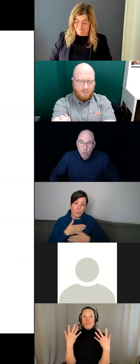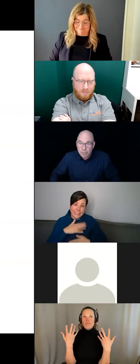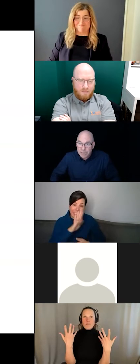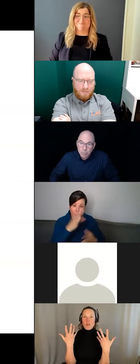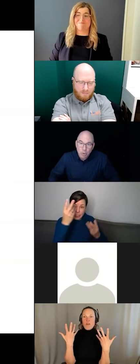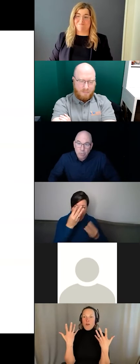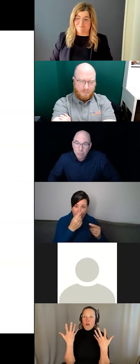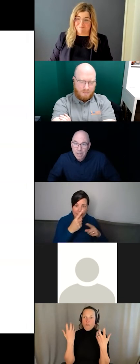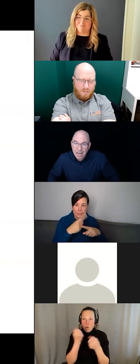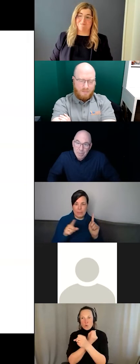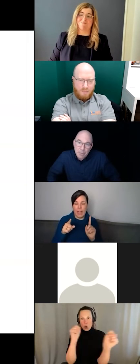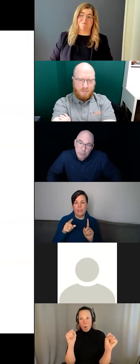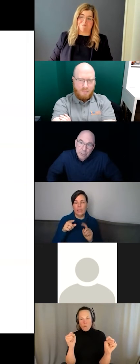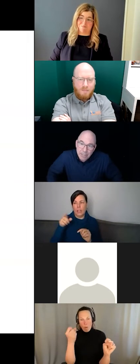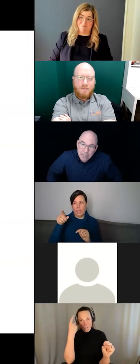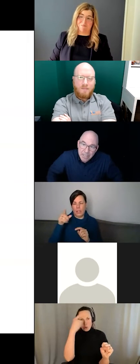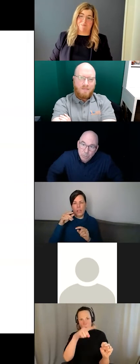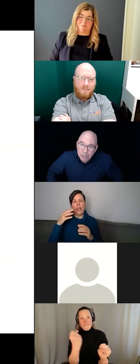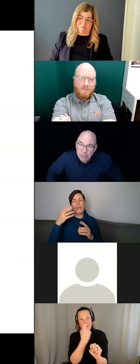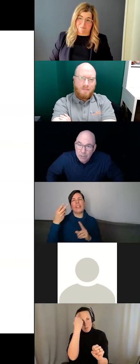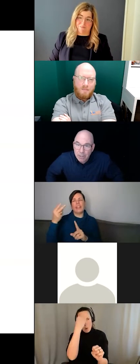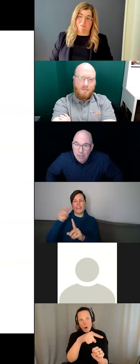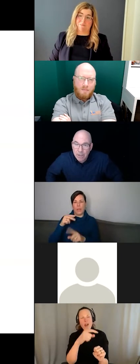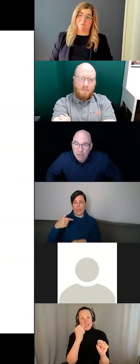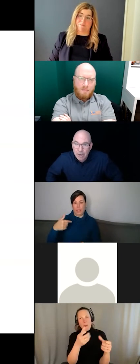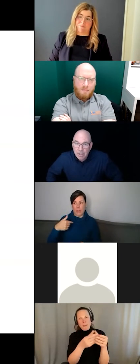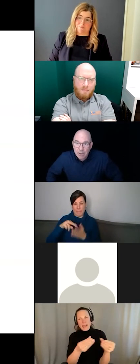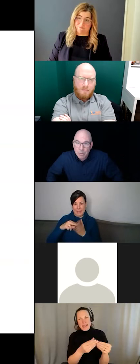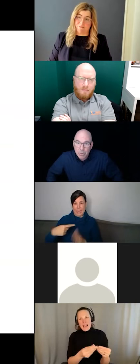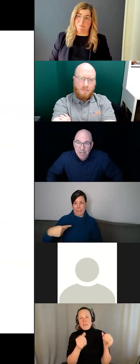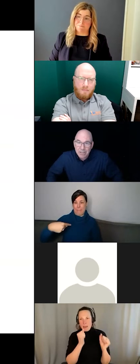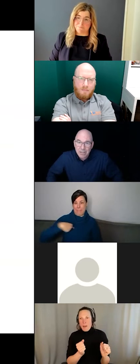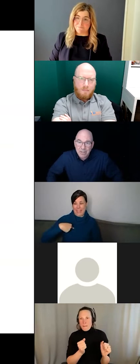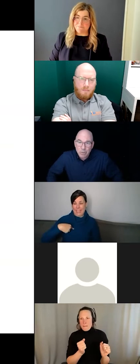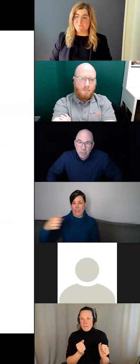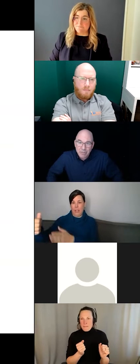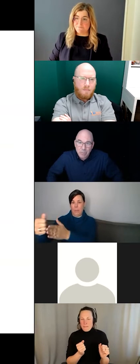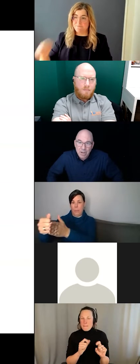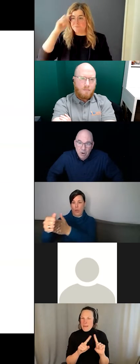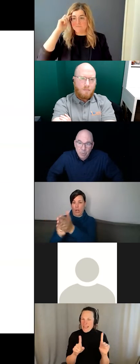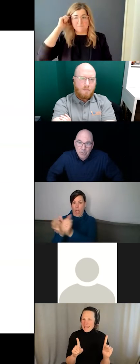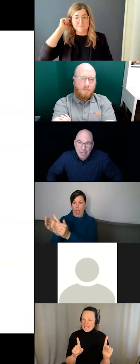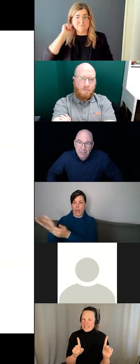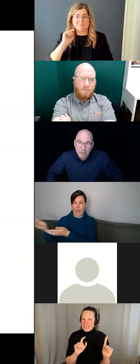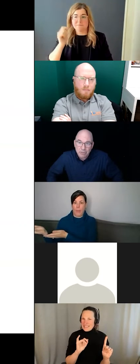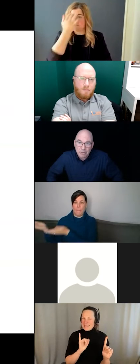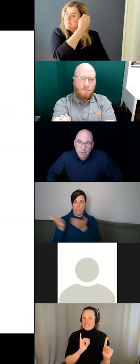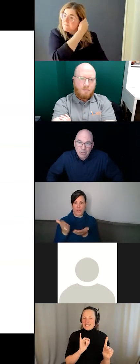c'est le complexe du héros qui est inconscient. Ah oui, je peux régler ce problème. Ah oui, je peux trouver le